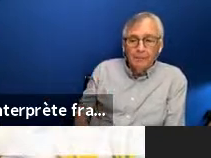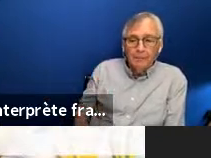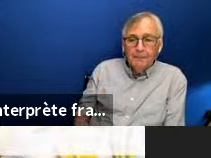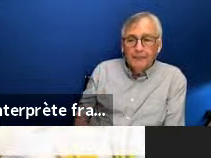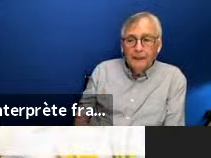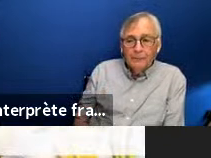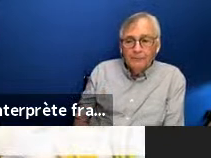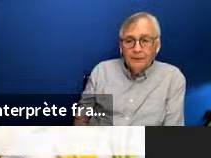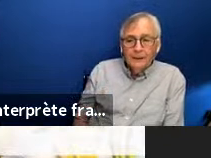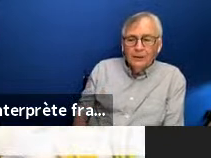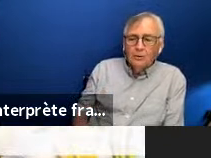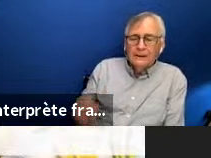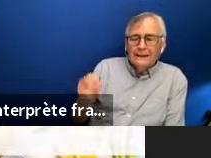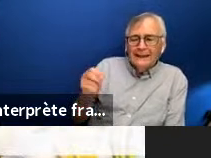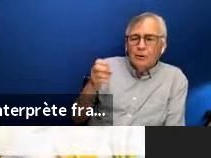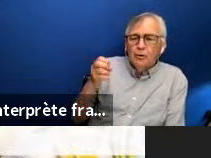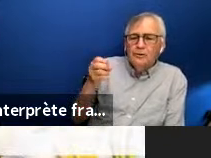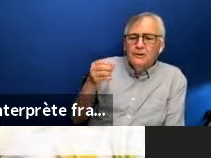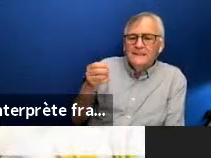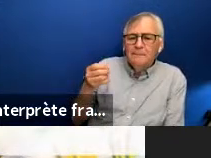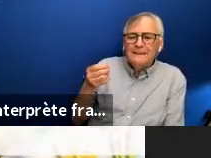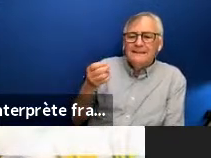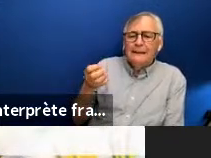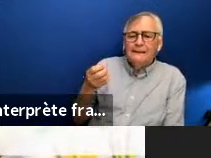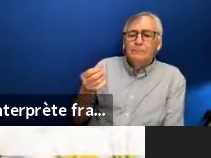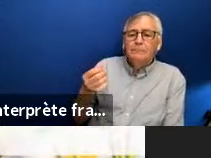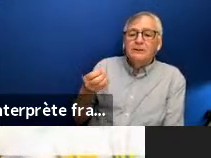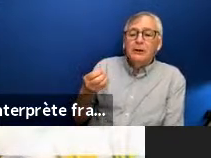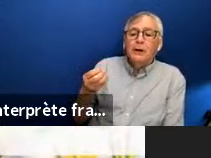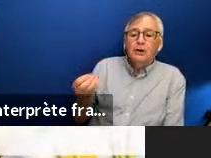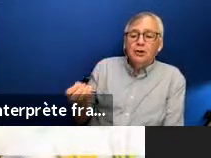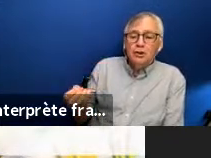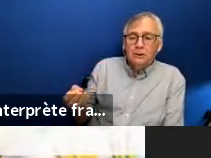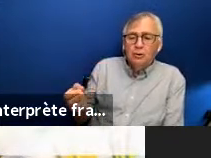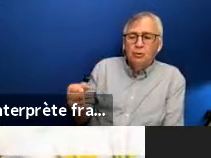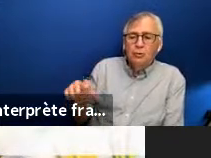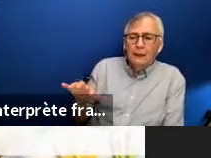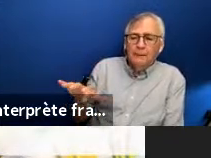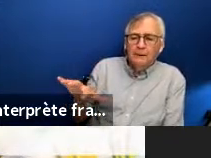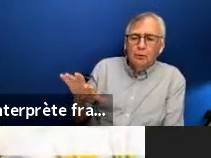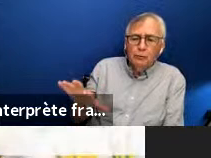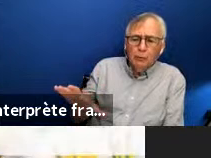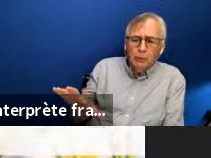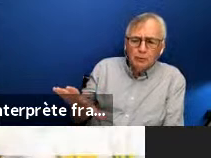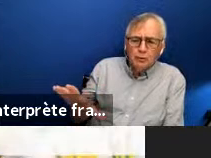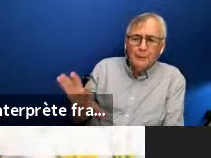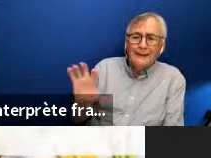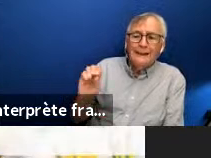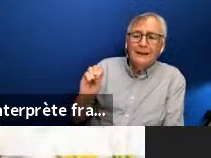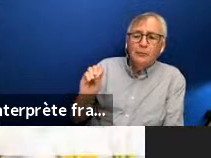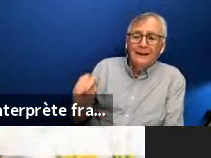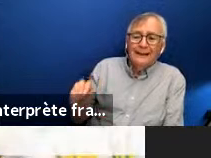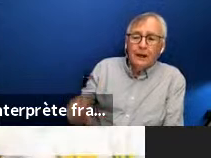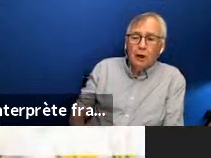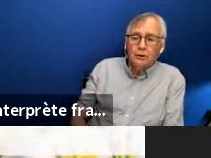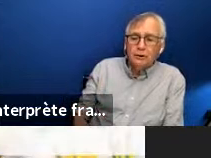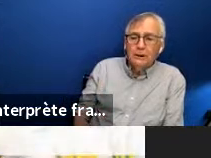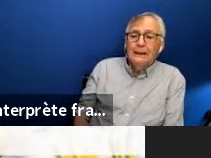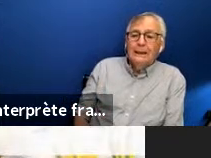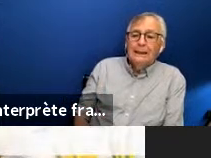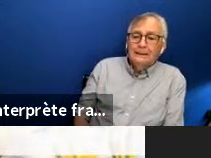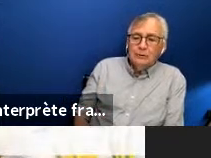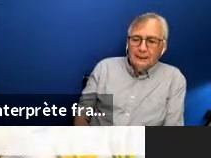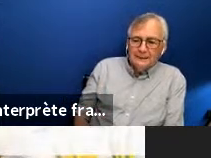l'Angleterre. Donc, qui est encore utilisé par certaines personnes âgées qui habitent le Nouveau-Brunswick, la